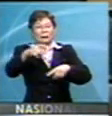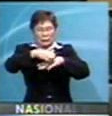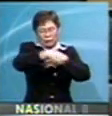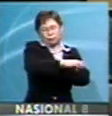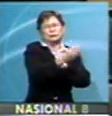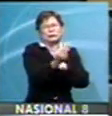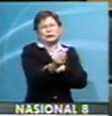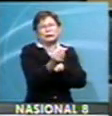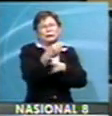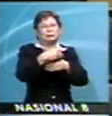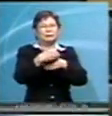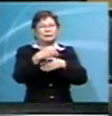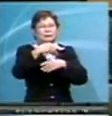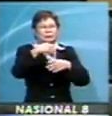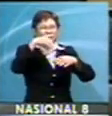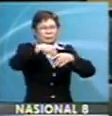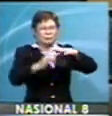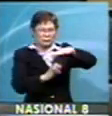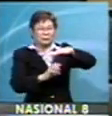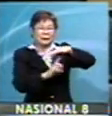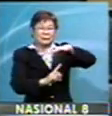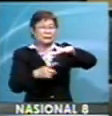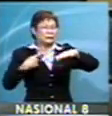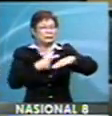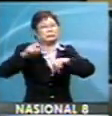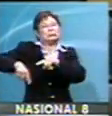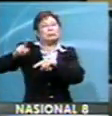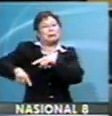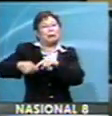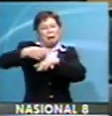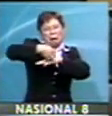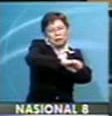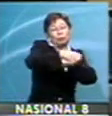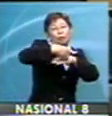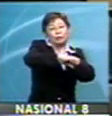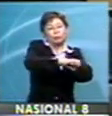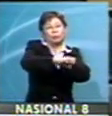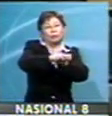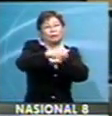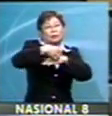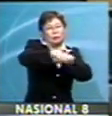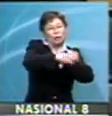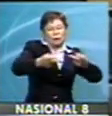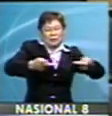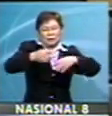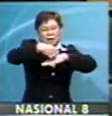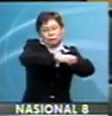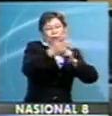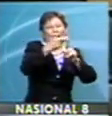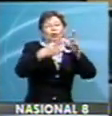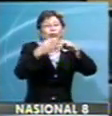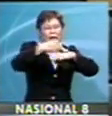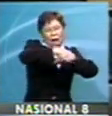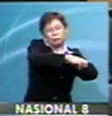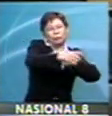sangat dalam dasar sekarang pun kita belum mampu untuk mengeksport kereta kita ke luar negara